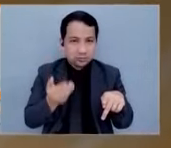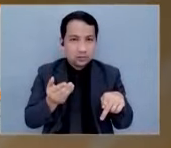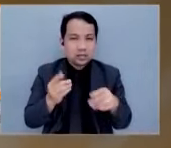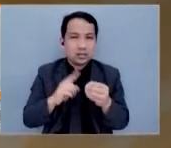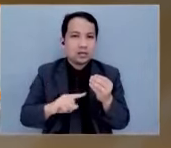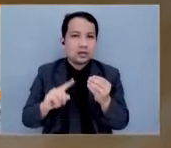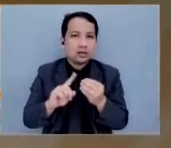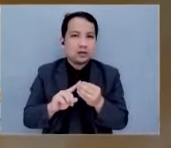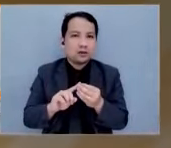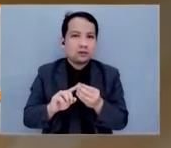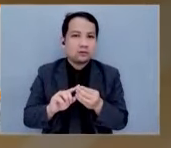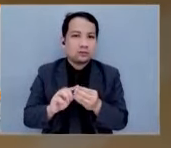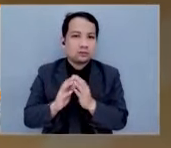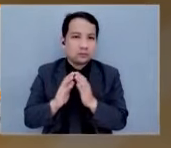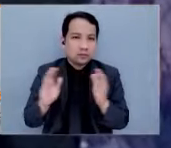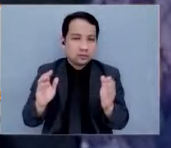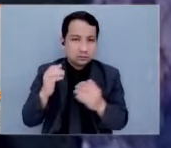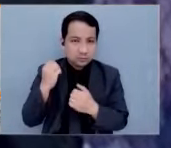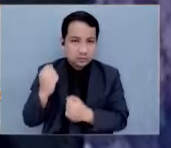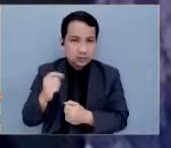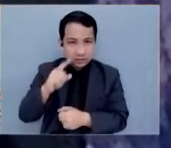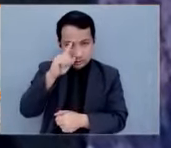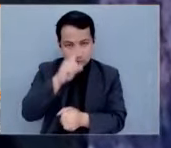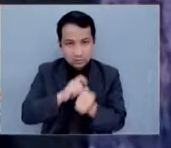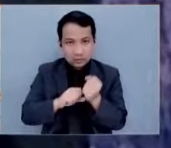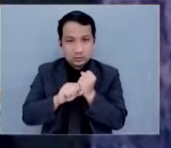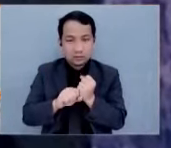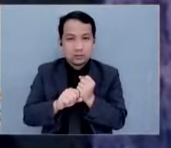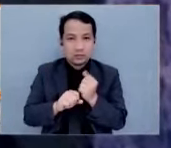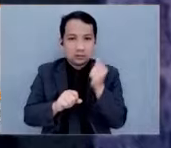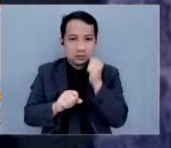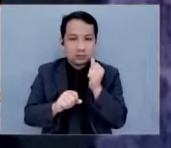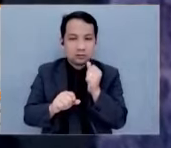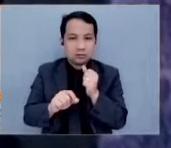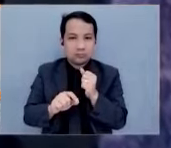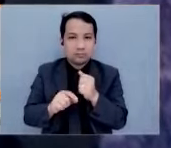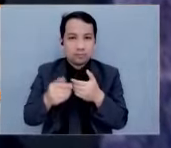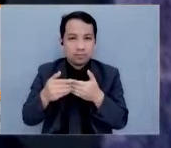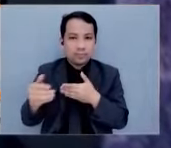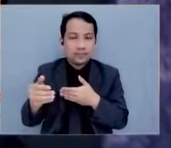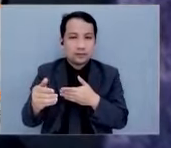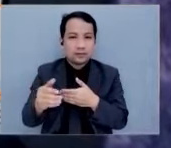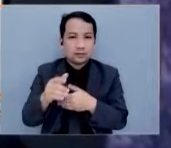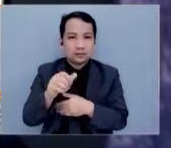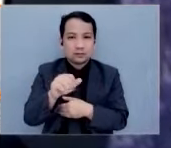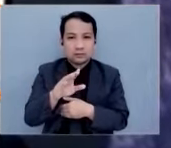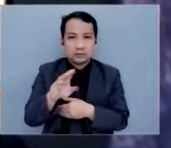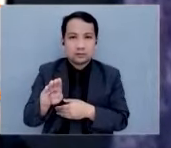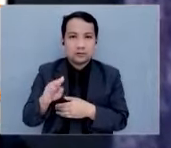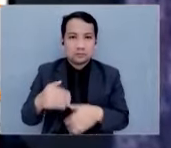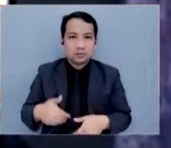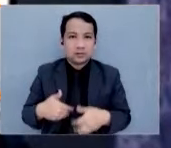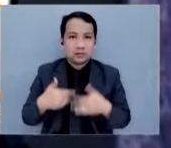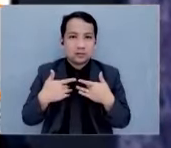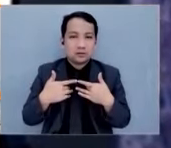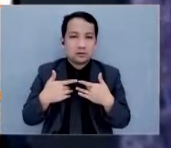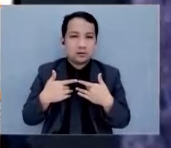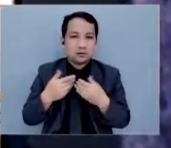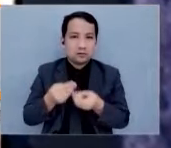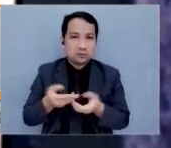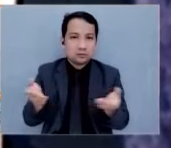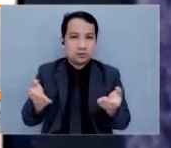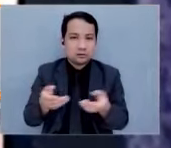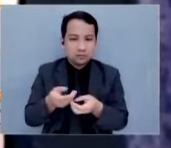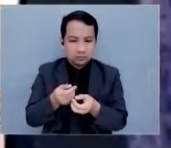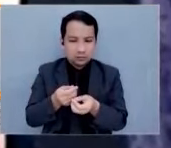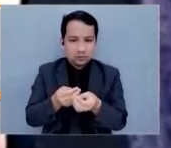may malakas na pananampalataya ang dalagita. Idinaan daw ni Abad ang kanyang buhay sa pamigay ng rosary,